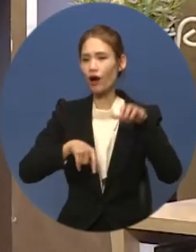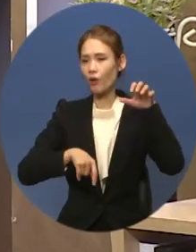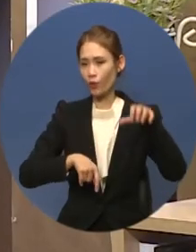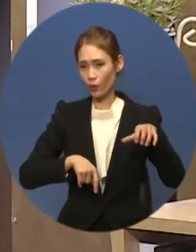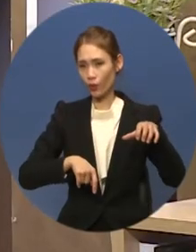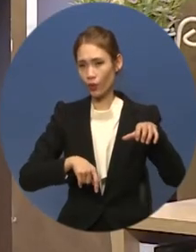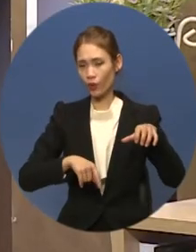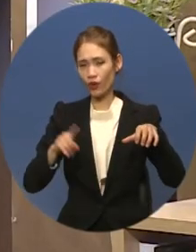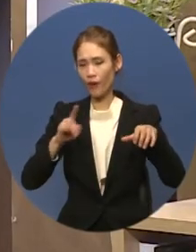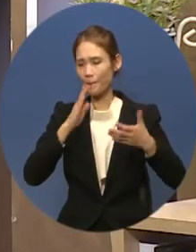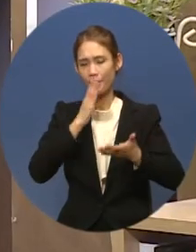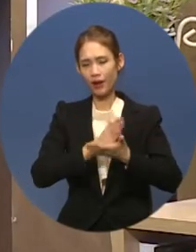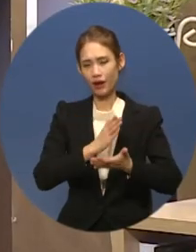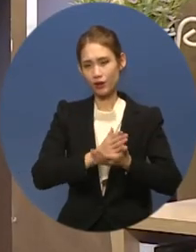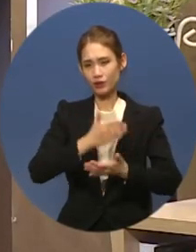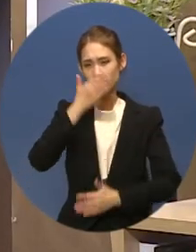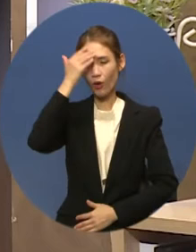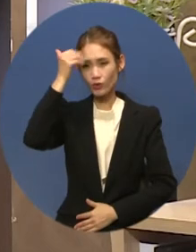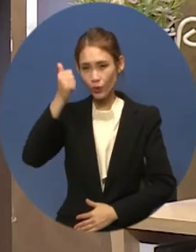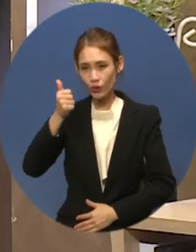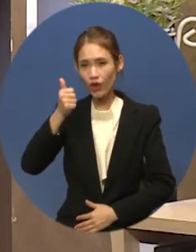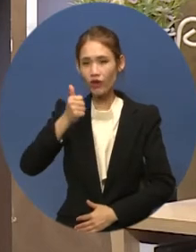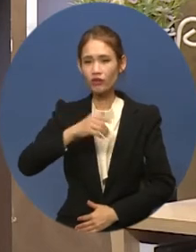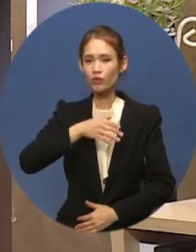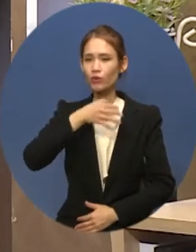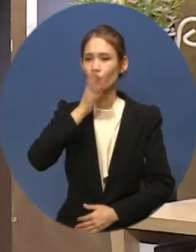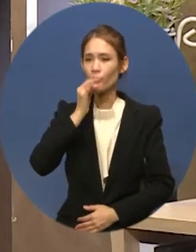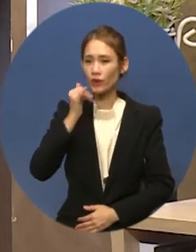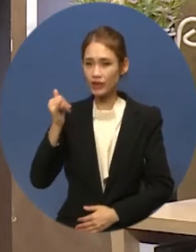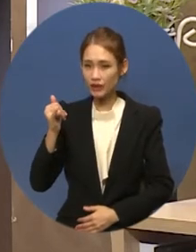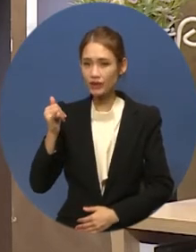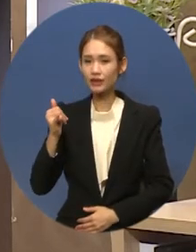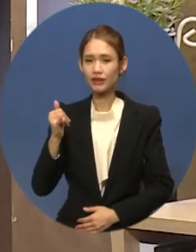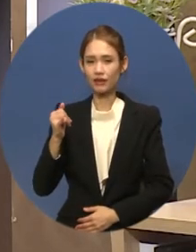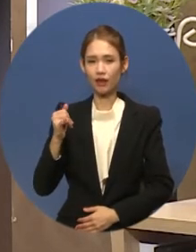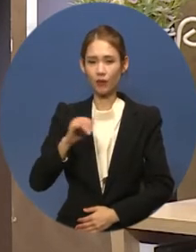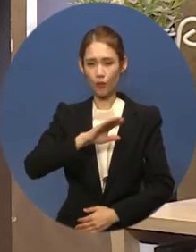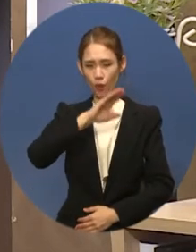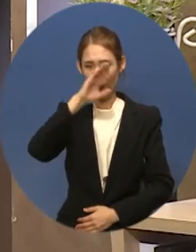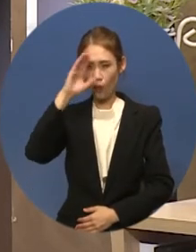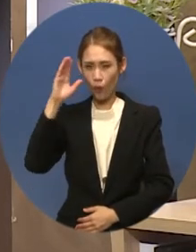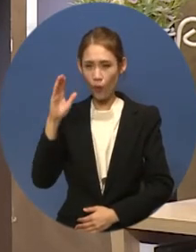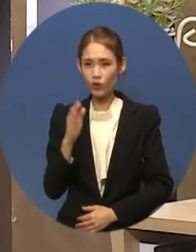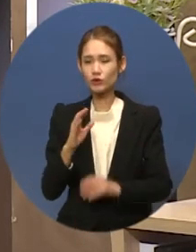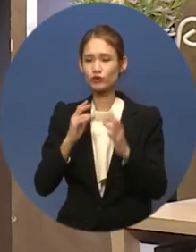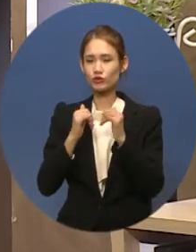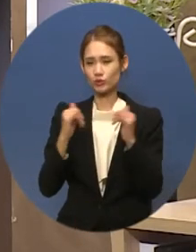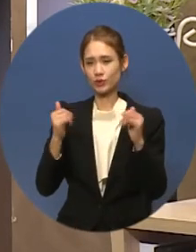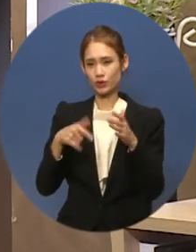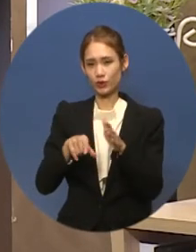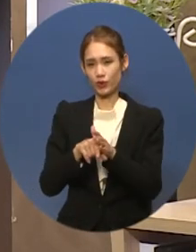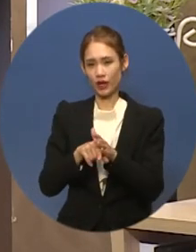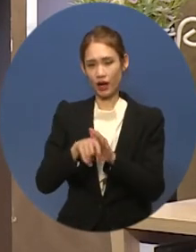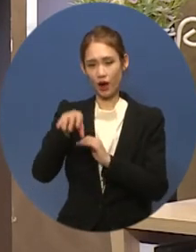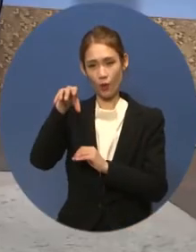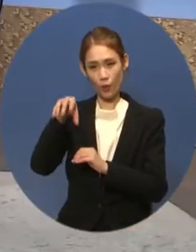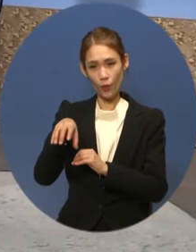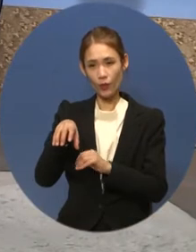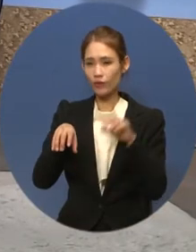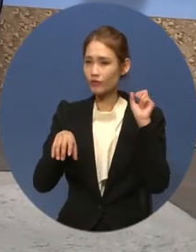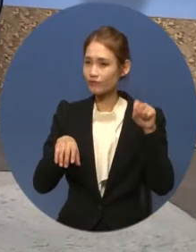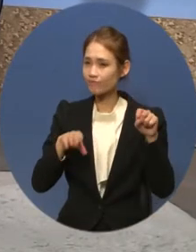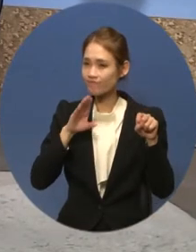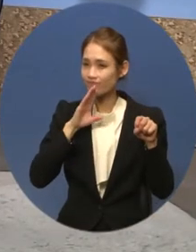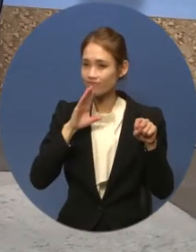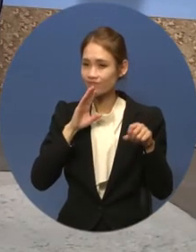아니라 청소년부터 또 노인에 이르기까지 거의 모든 국민을 위한 그런 기관이 라는 생각이 들거든요 예